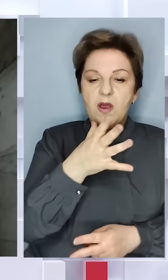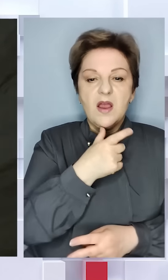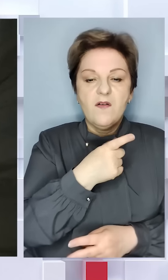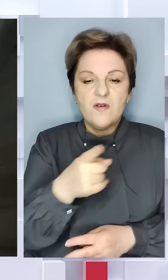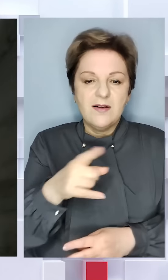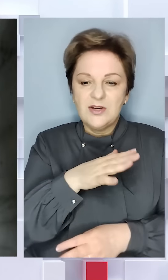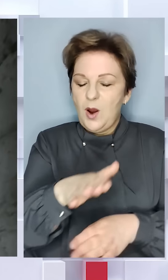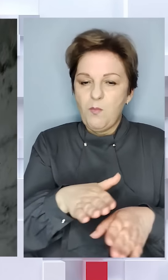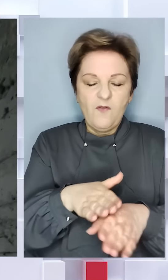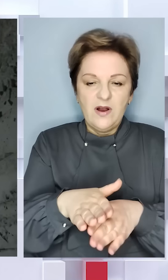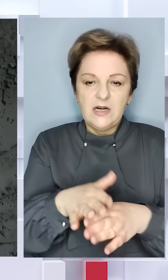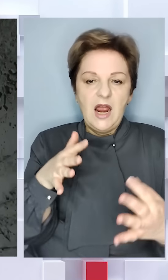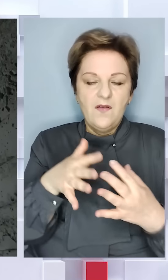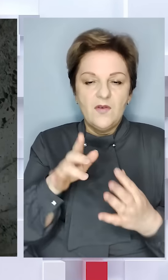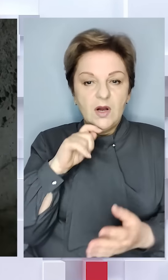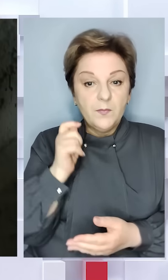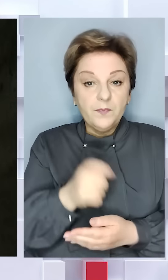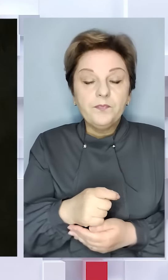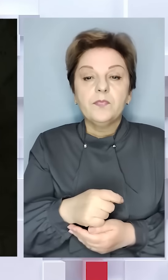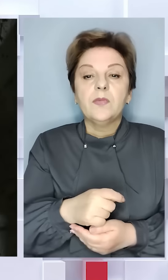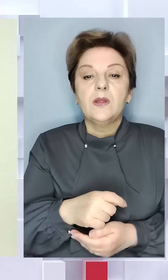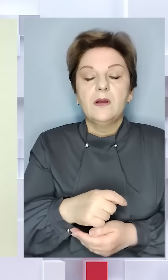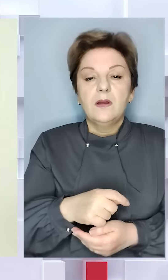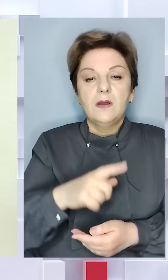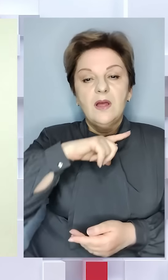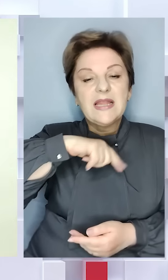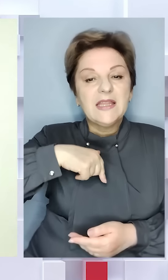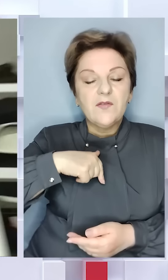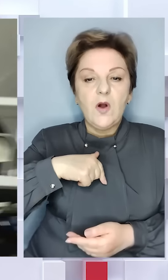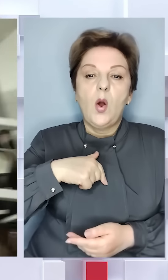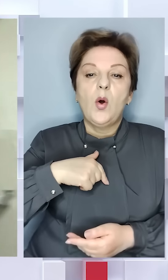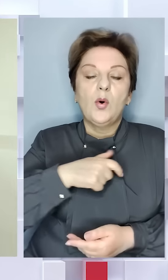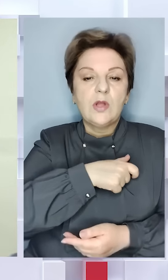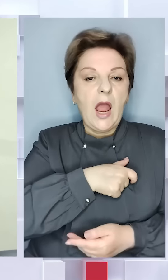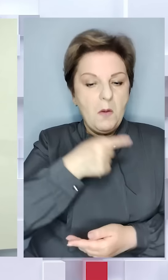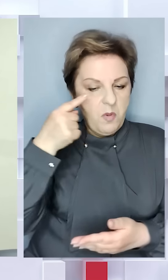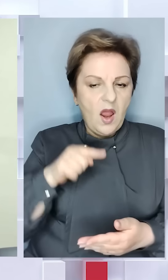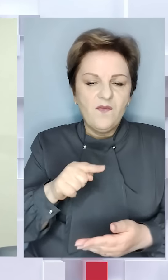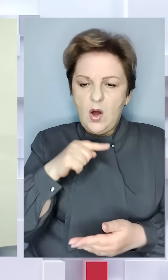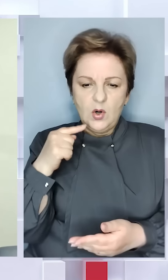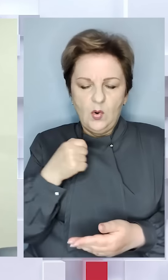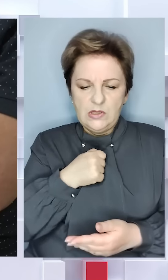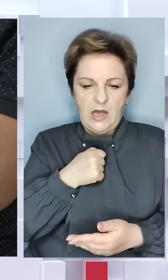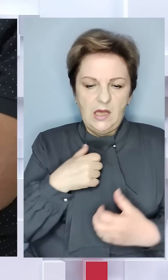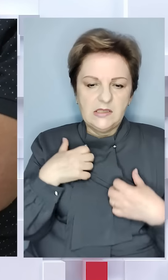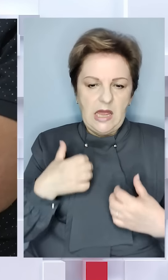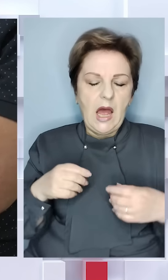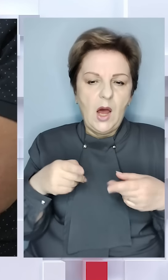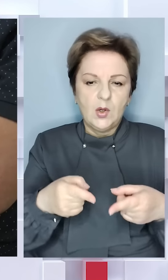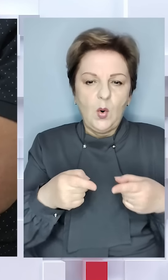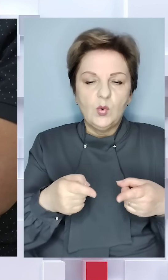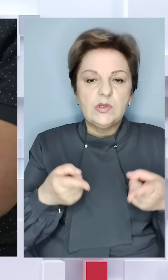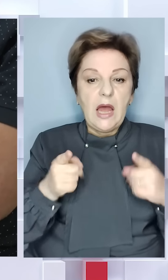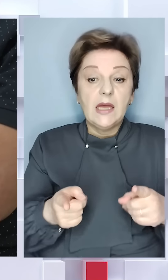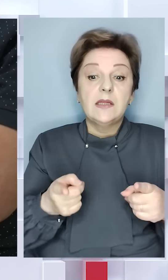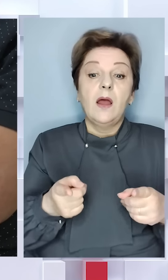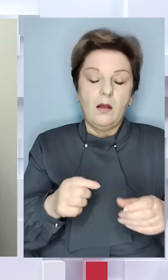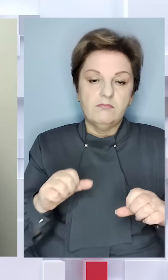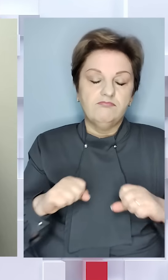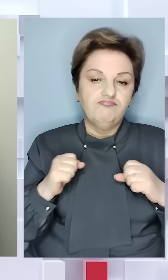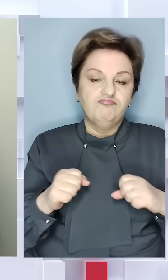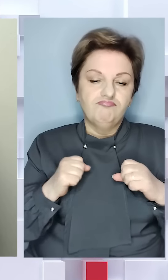час повномасштабної війни в Україні. Литовські депутати певні, російська загроза реальна, і для них тож збираються